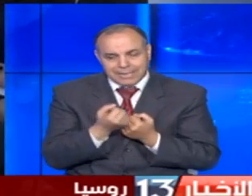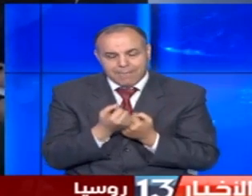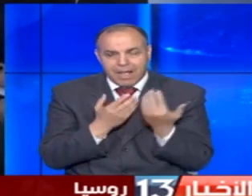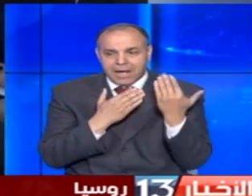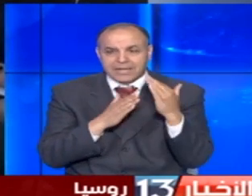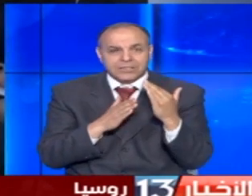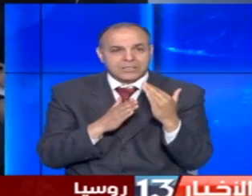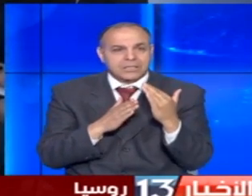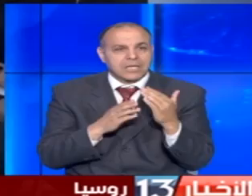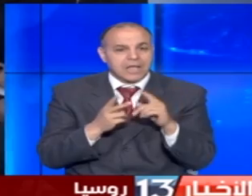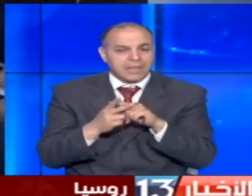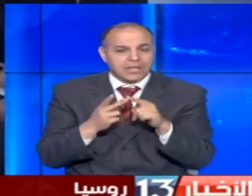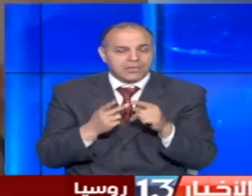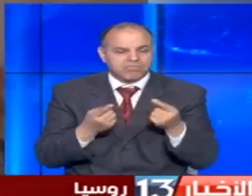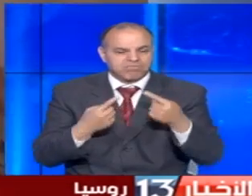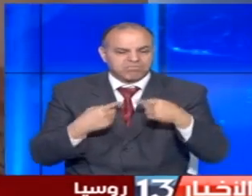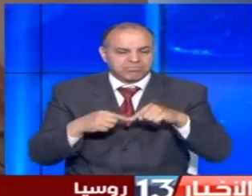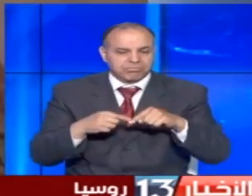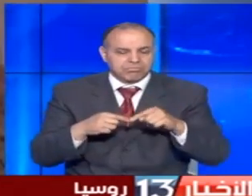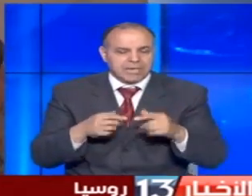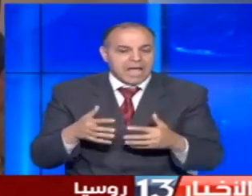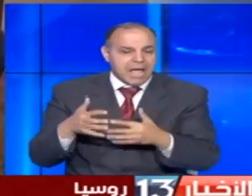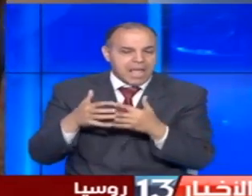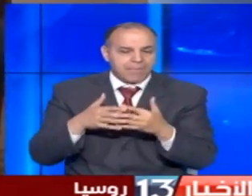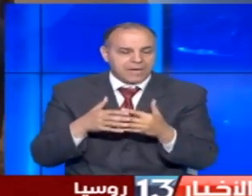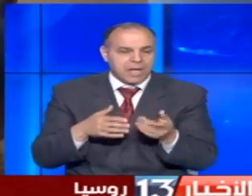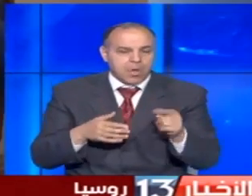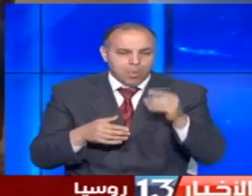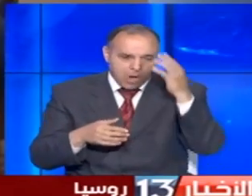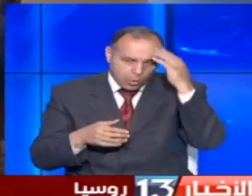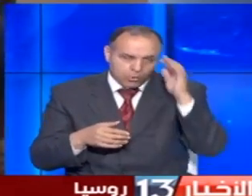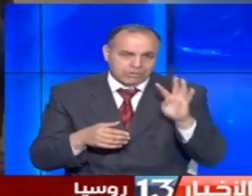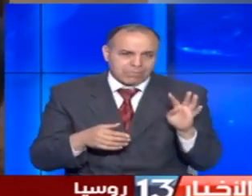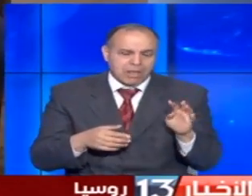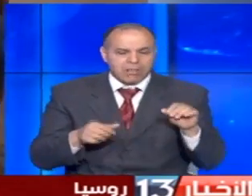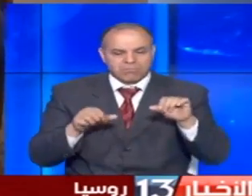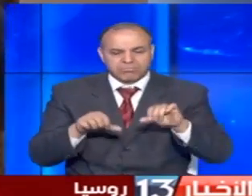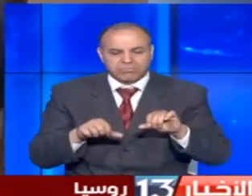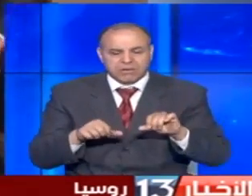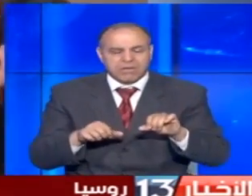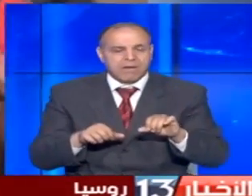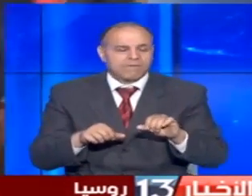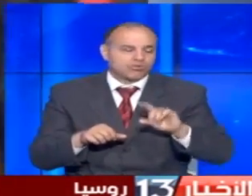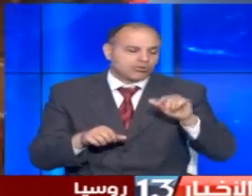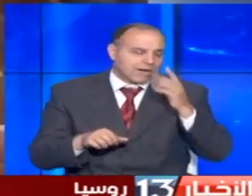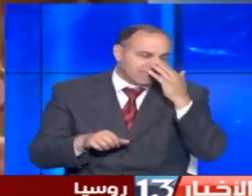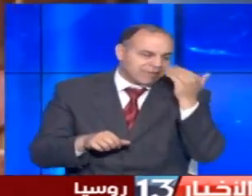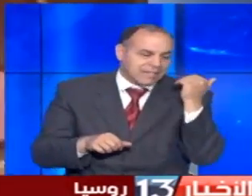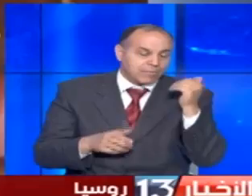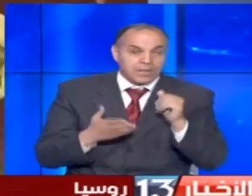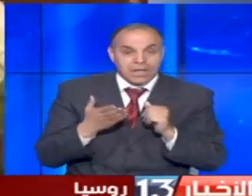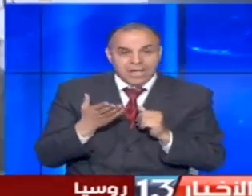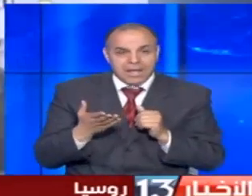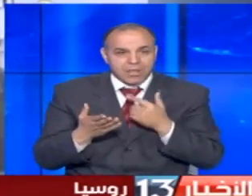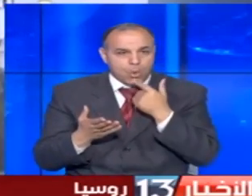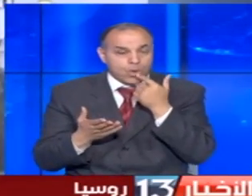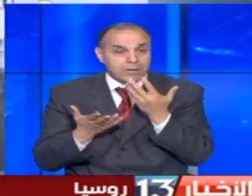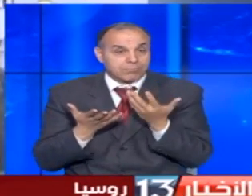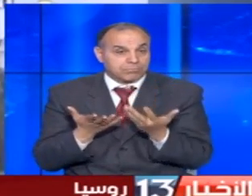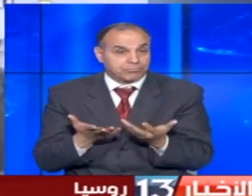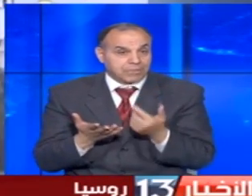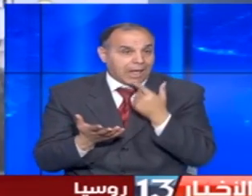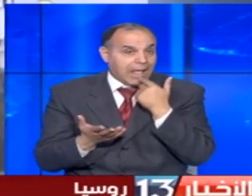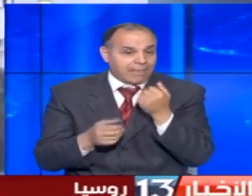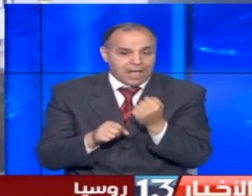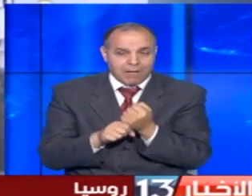بعد انهيار ثاني اجتماع قمه بين الولايات المتحده وكوريا الشماليه في فيتنام في شهر فيفري وما يعنيه ذلك